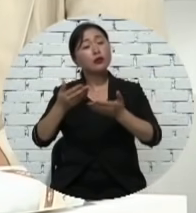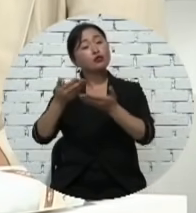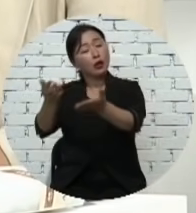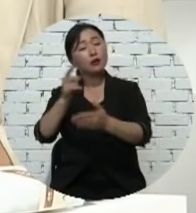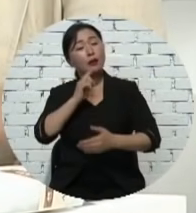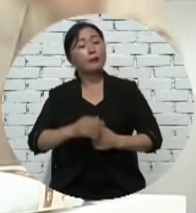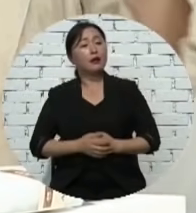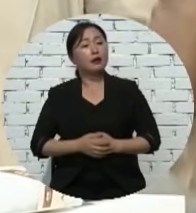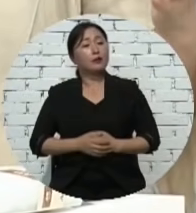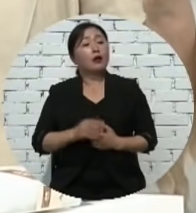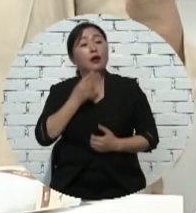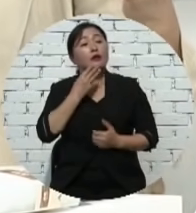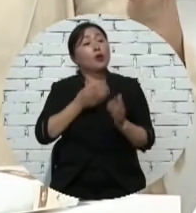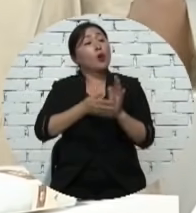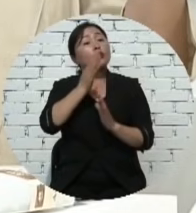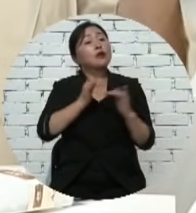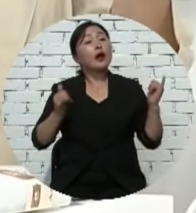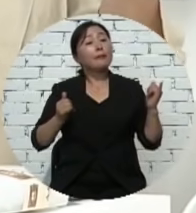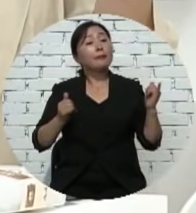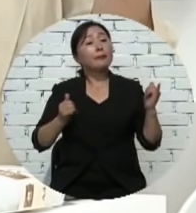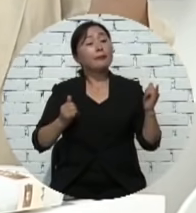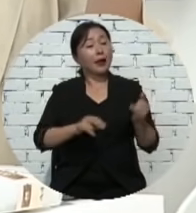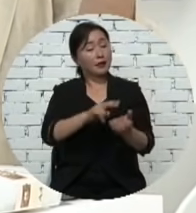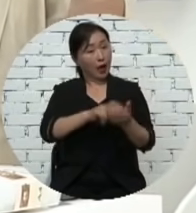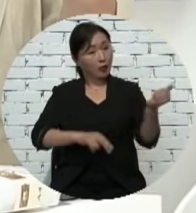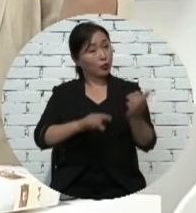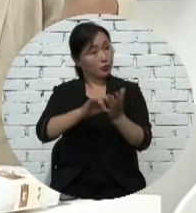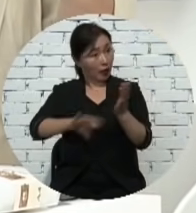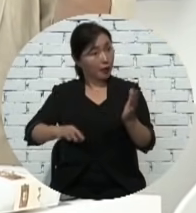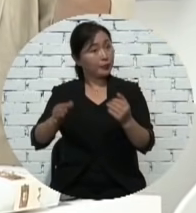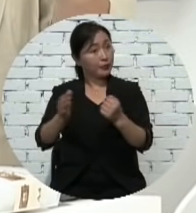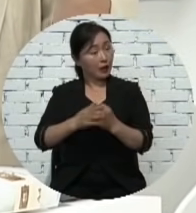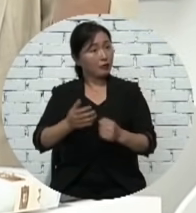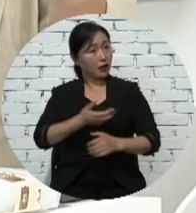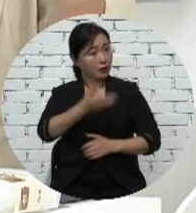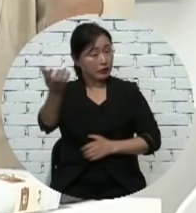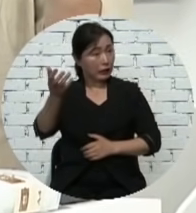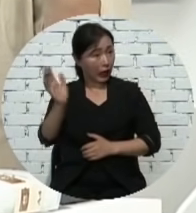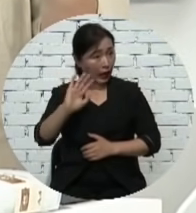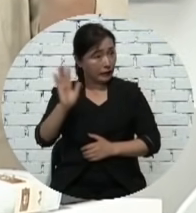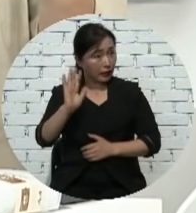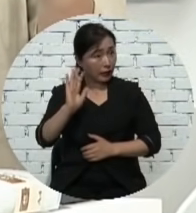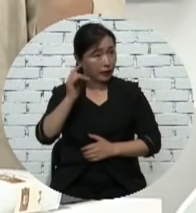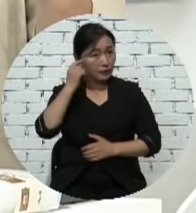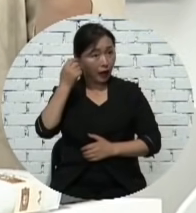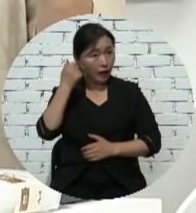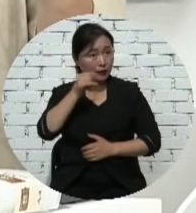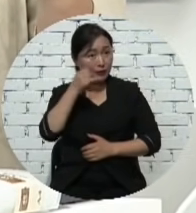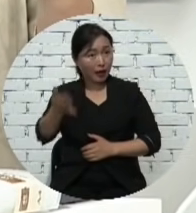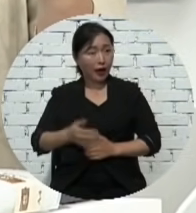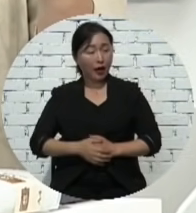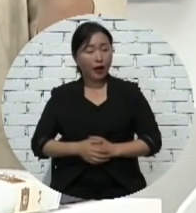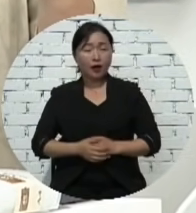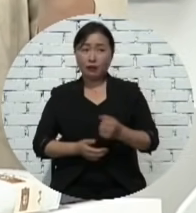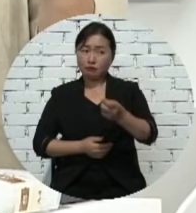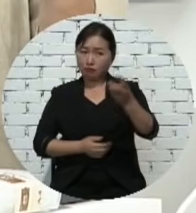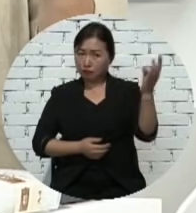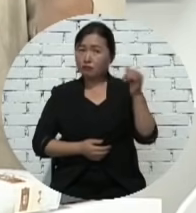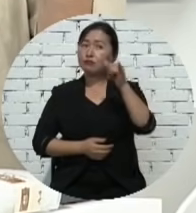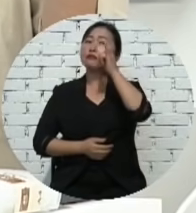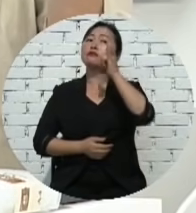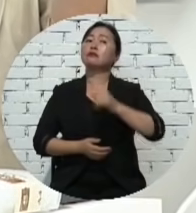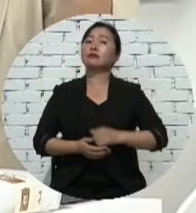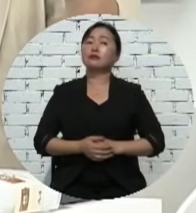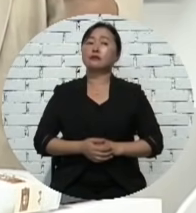그러셨죠. 예. 그 서울 사는 분들이 그 양도소득세 때문에 이사를 안 간다고 생각하십니까? 그런 사람도 꽤 있죠.